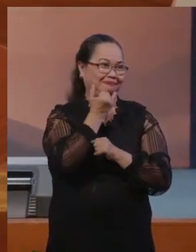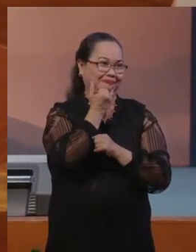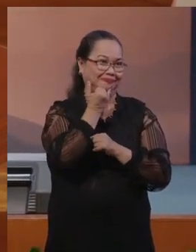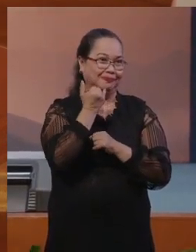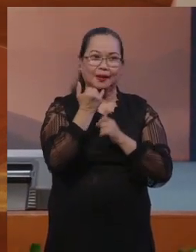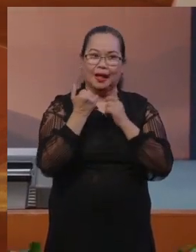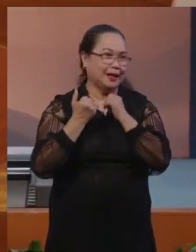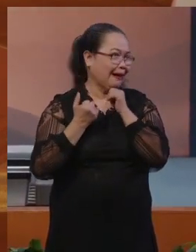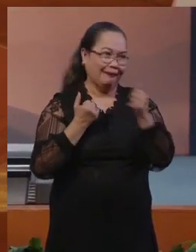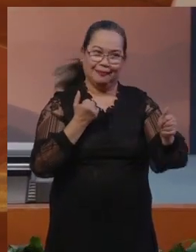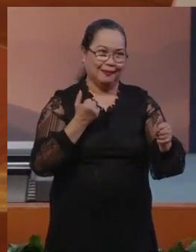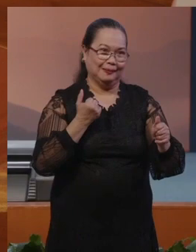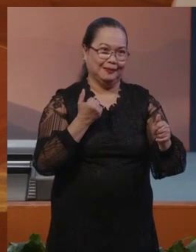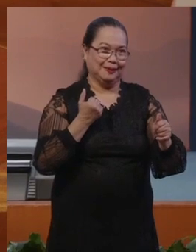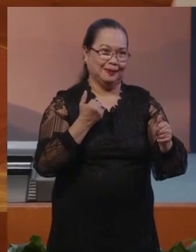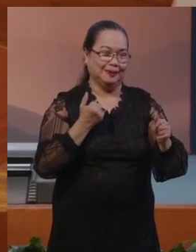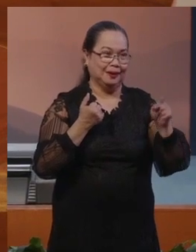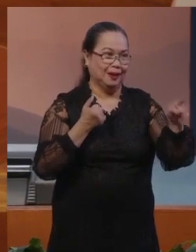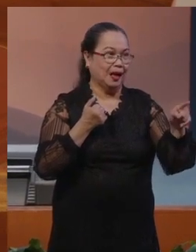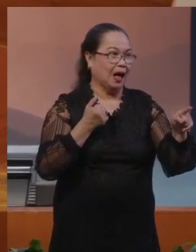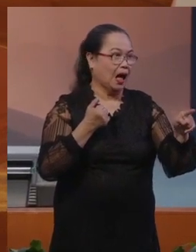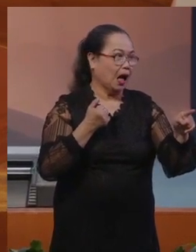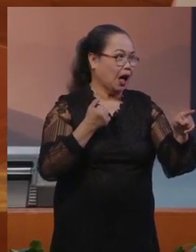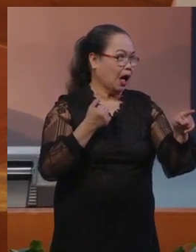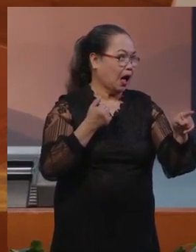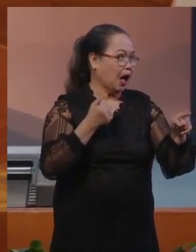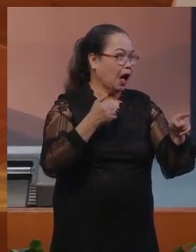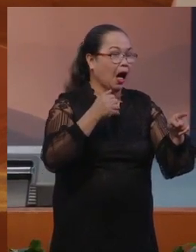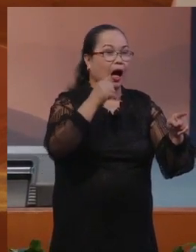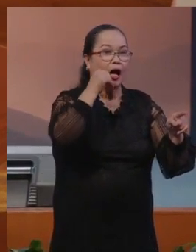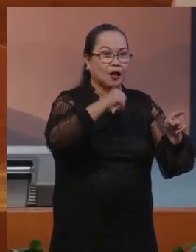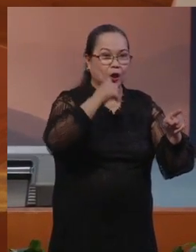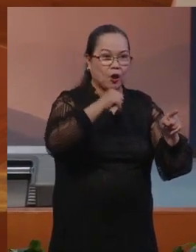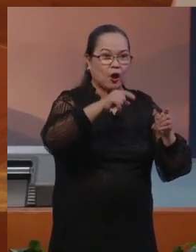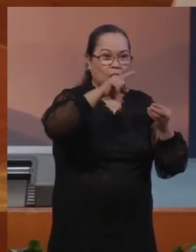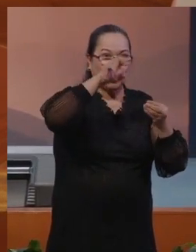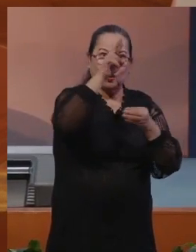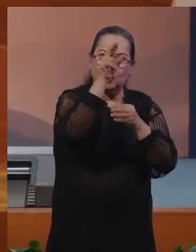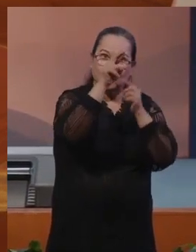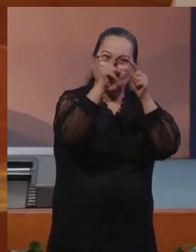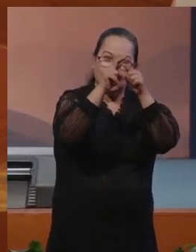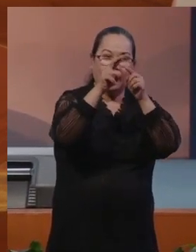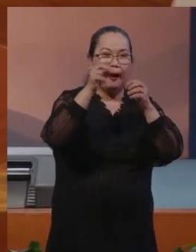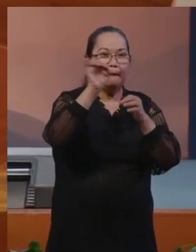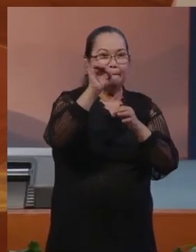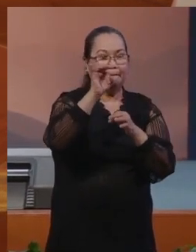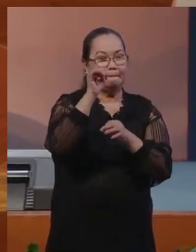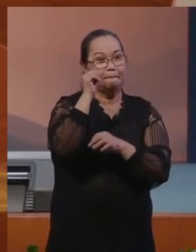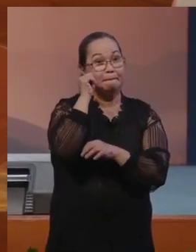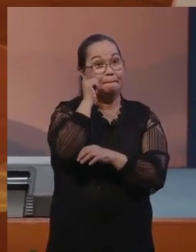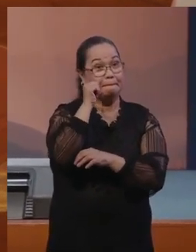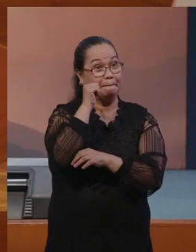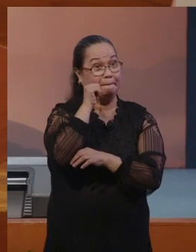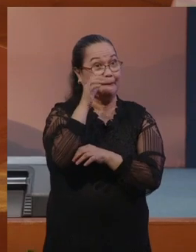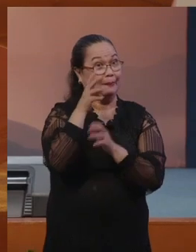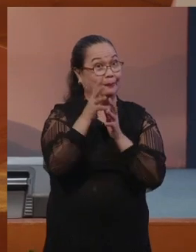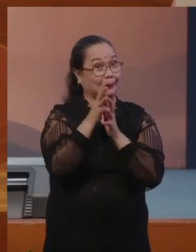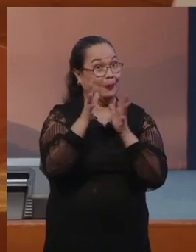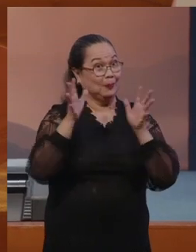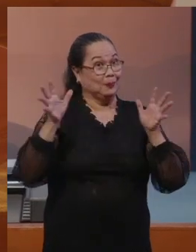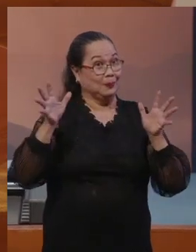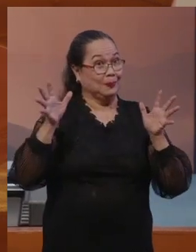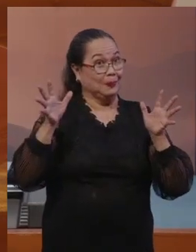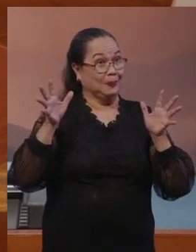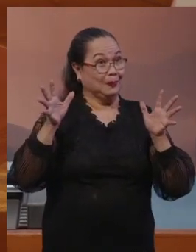ng Rahav ay isang babaeng malapad. No? Yung po ang actual na description sa kanya, isang